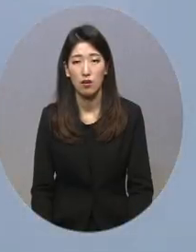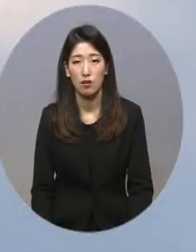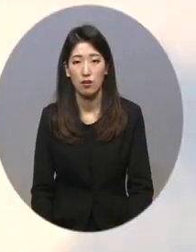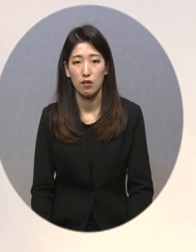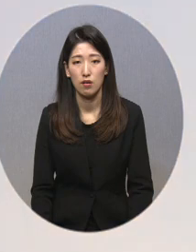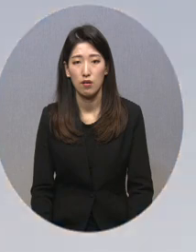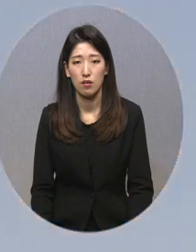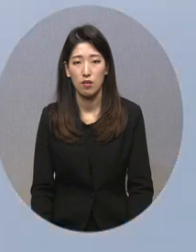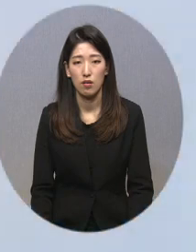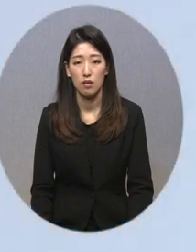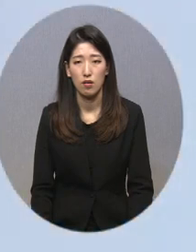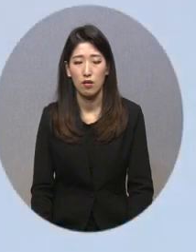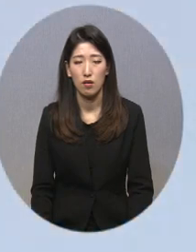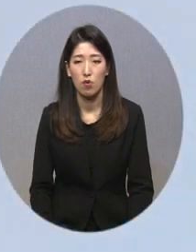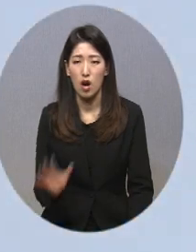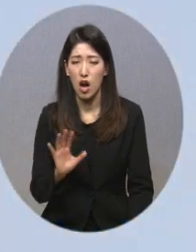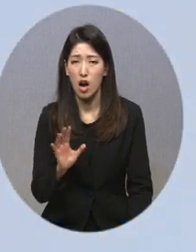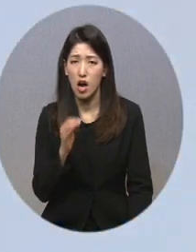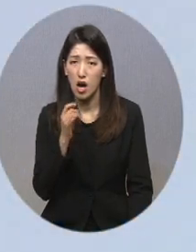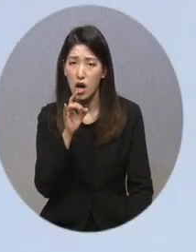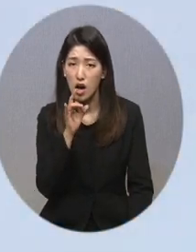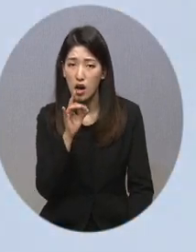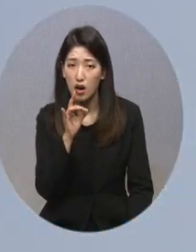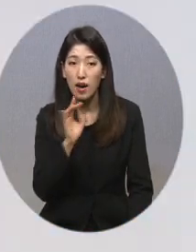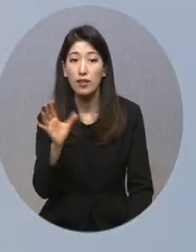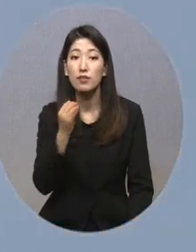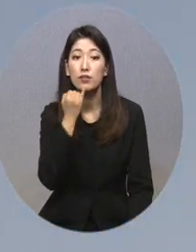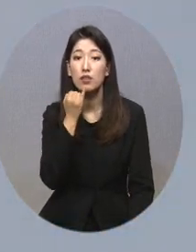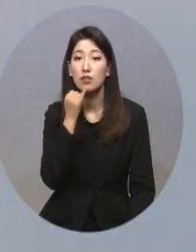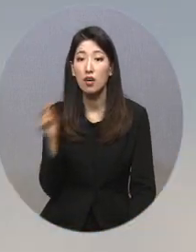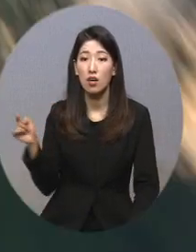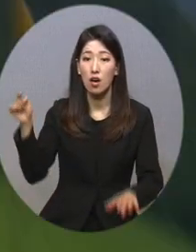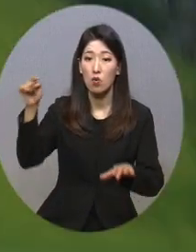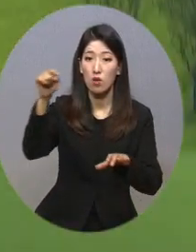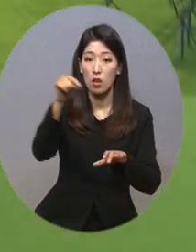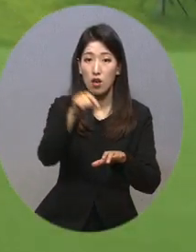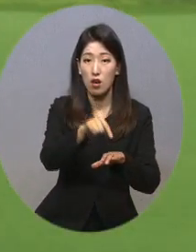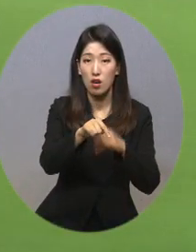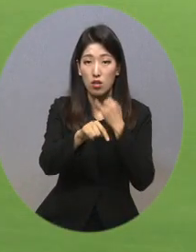가운데. 아 이거 완전 훅 걸렸는데? 아니 괜찮아요. 괜찮을 것 같은데?